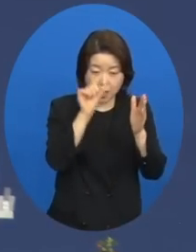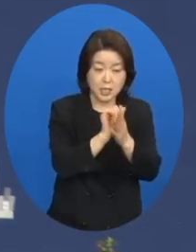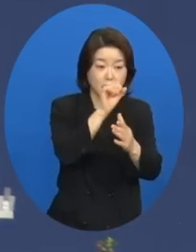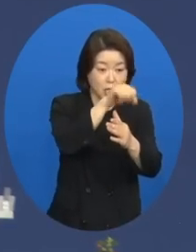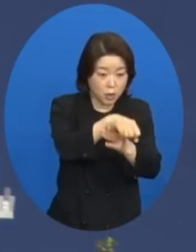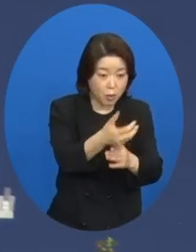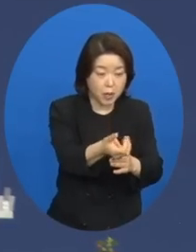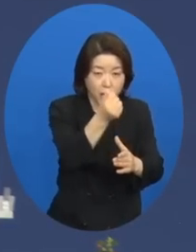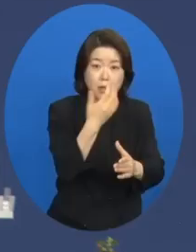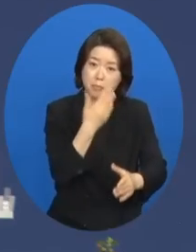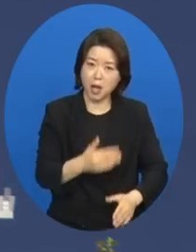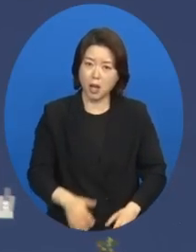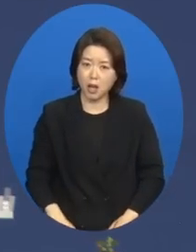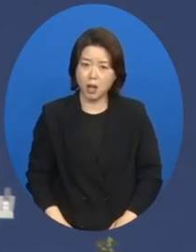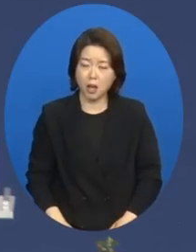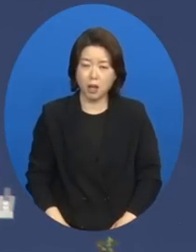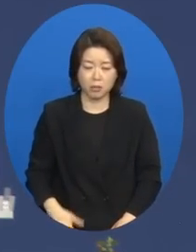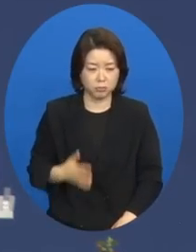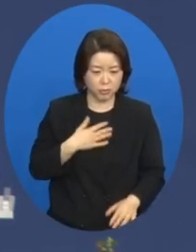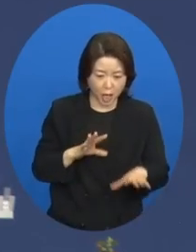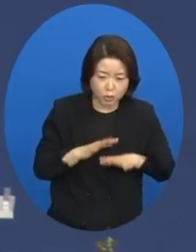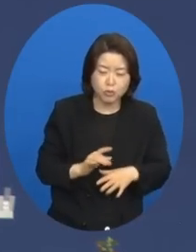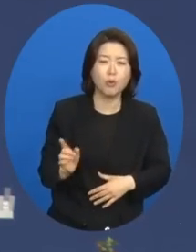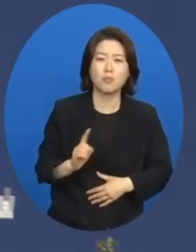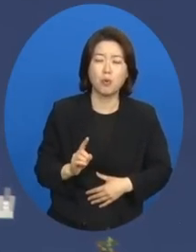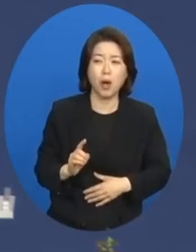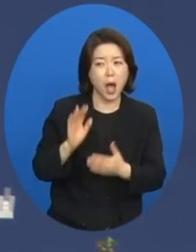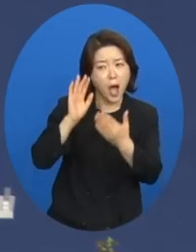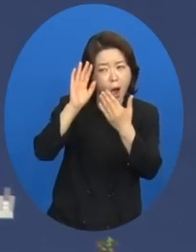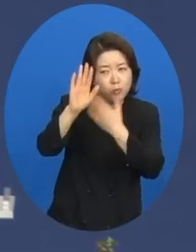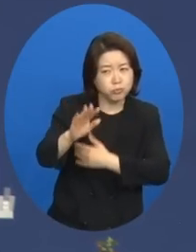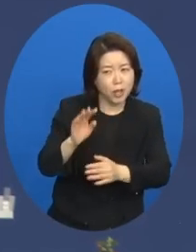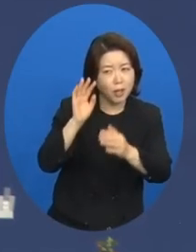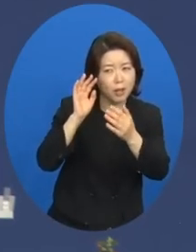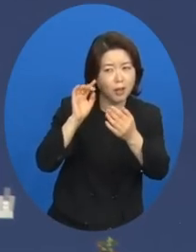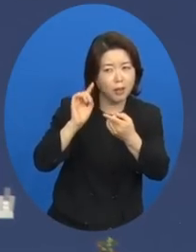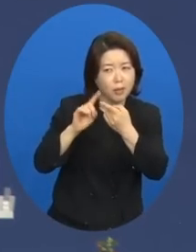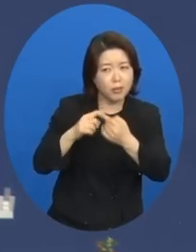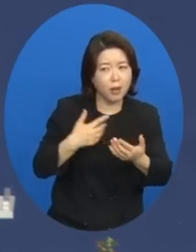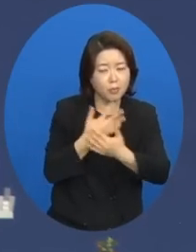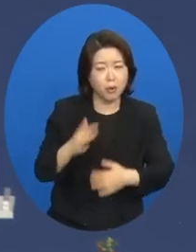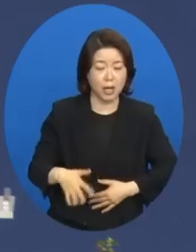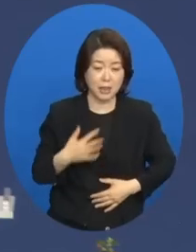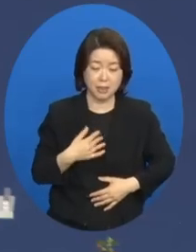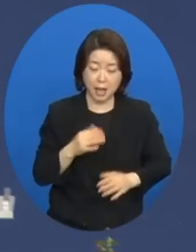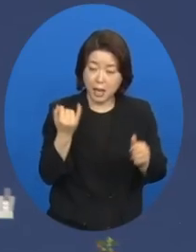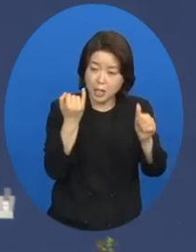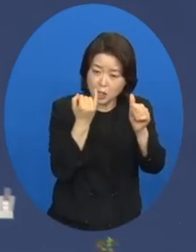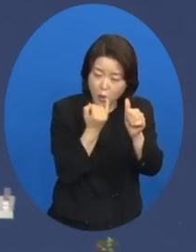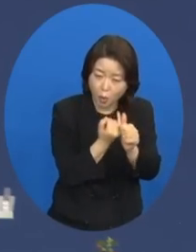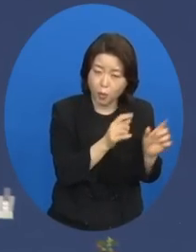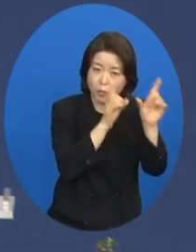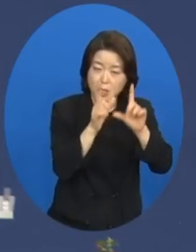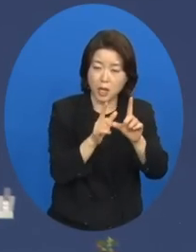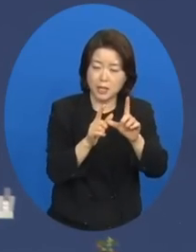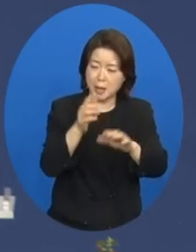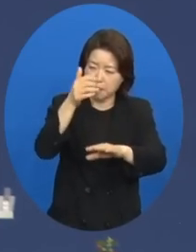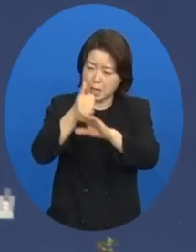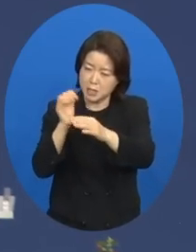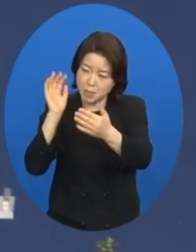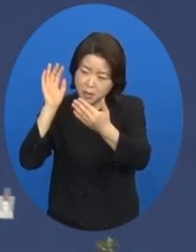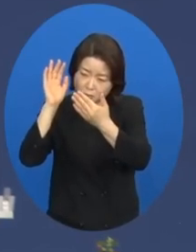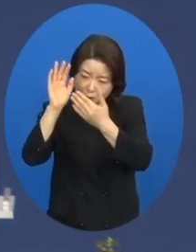열매를 맺을 수 있을까? 나 지금 이렇게 참 떨리는 기대를 가지고 결혼하는데 결혼생활 끝까지 잘 가서 열매 맺을 수